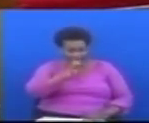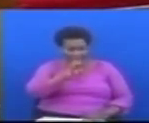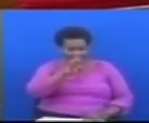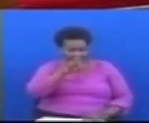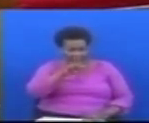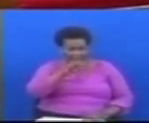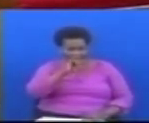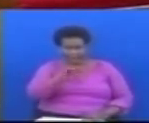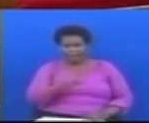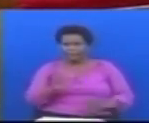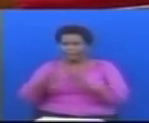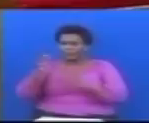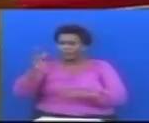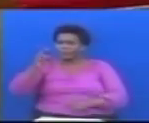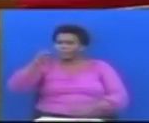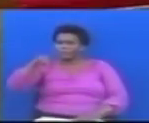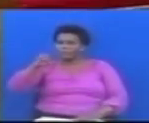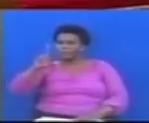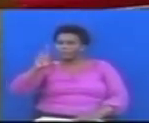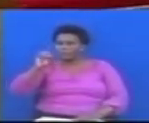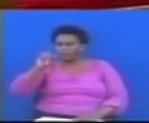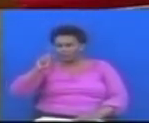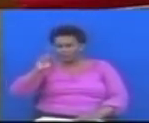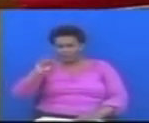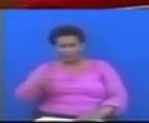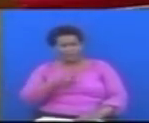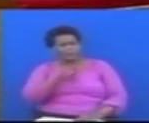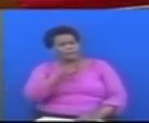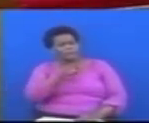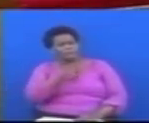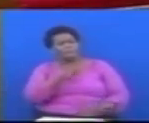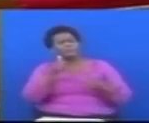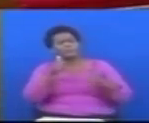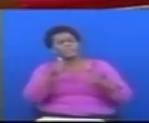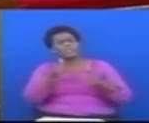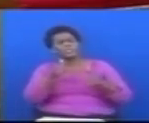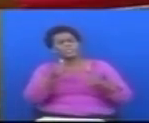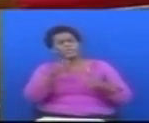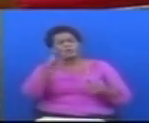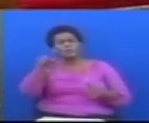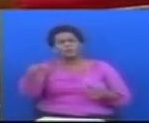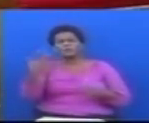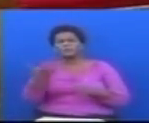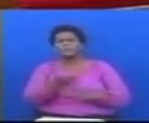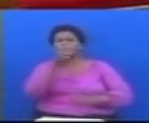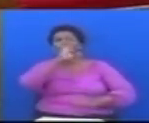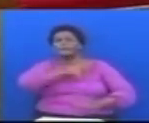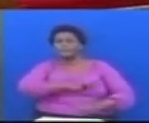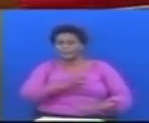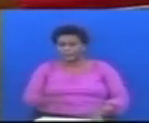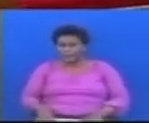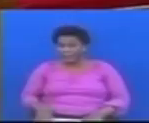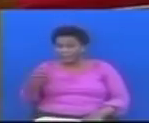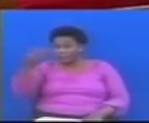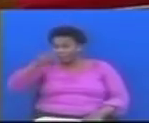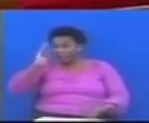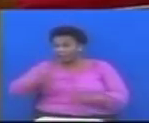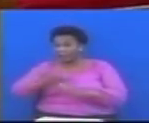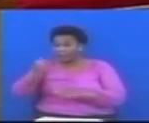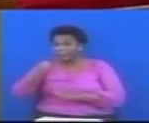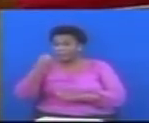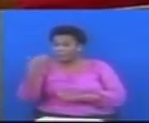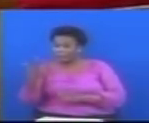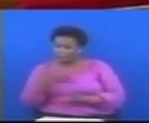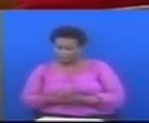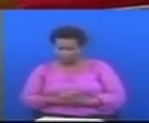kweli mradi ule una matarajio makubwa ya kutoa ajira, na kwa kuwa maelekezo ya serikali yetu ya awamu ya tano kupitia Mheshimiwa